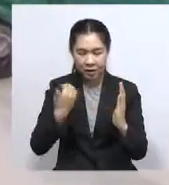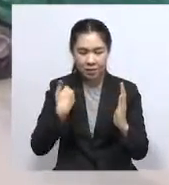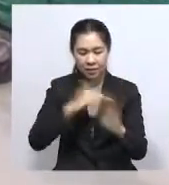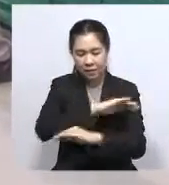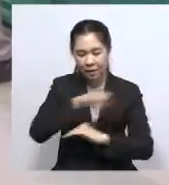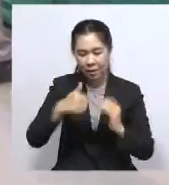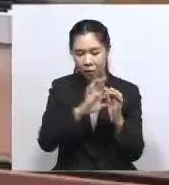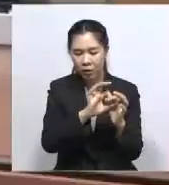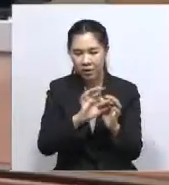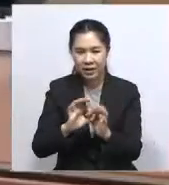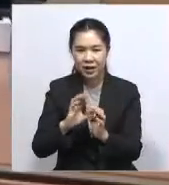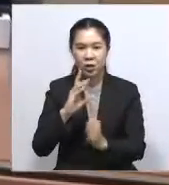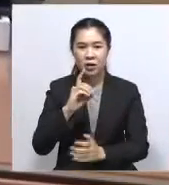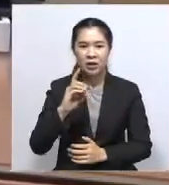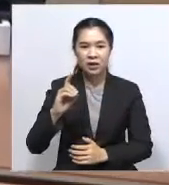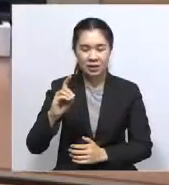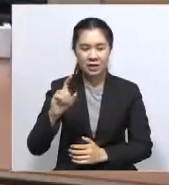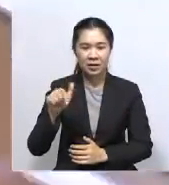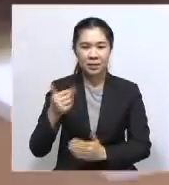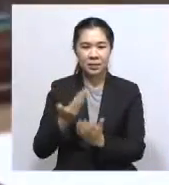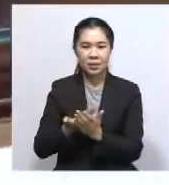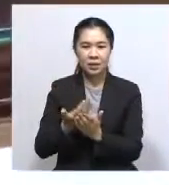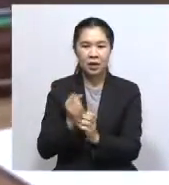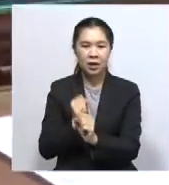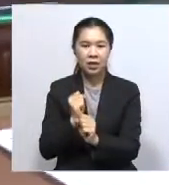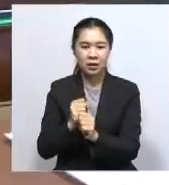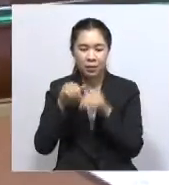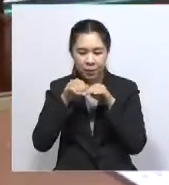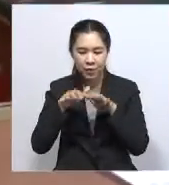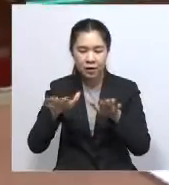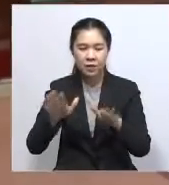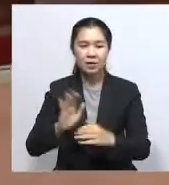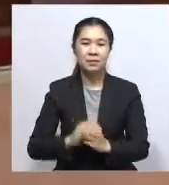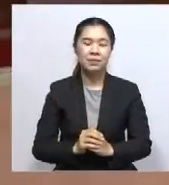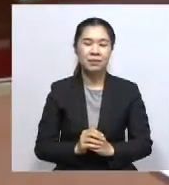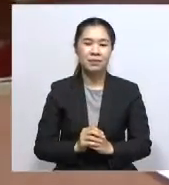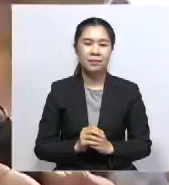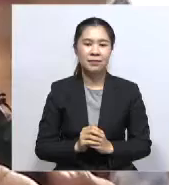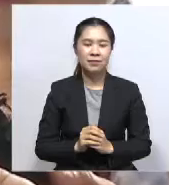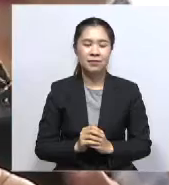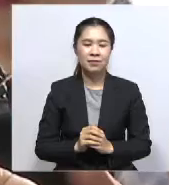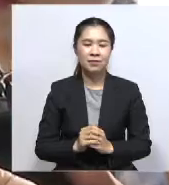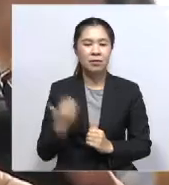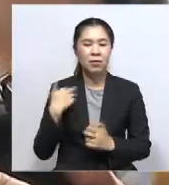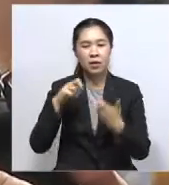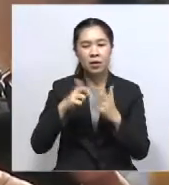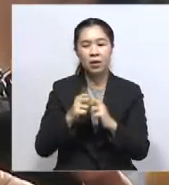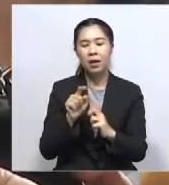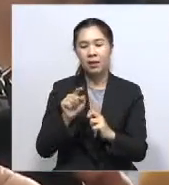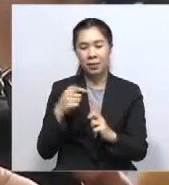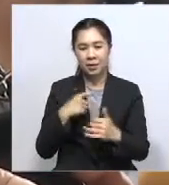เกี่ยวข้องกับบริษัทดีๆทวีคูณที่รับจ้างผลิตสื่อให้กับวัดค่ะ จากเหตุการณ์ที่เกิดขึ้นค่ะผู้สื่อข่าวก็